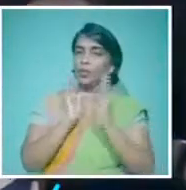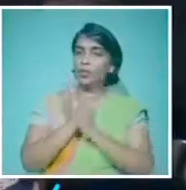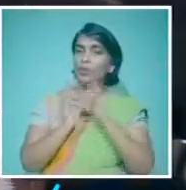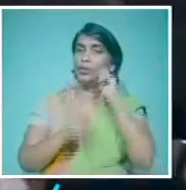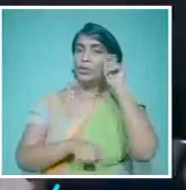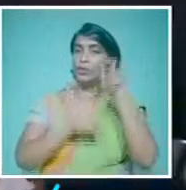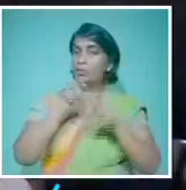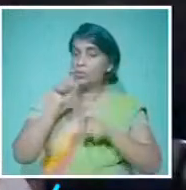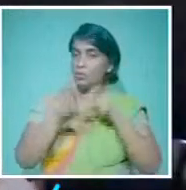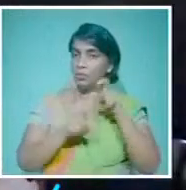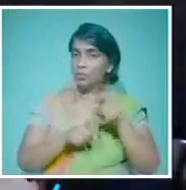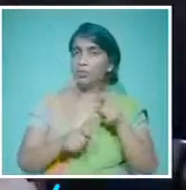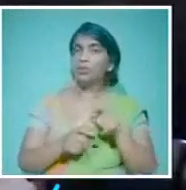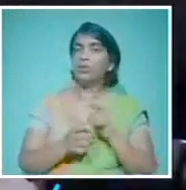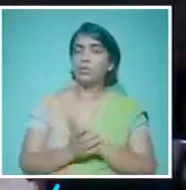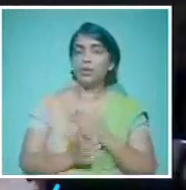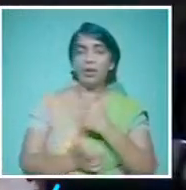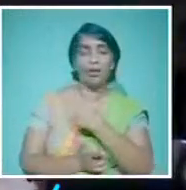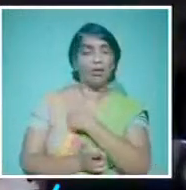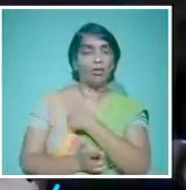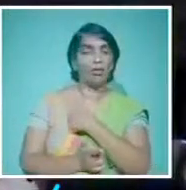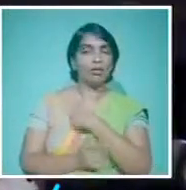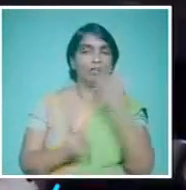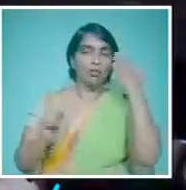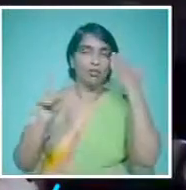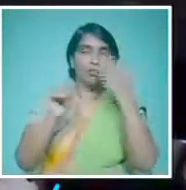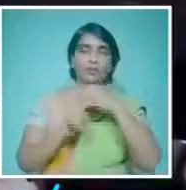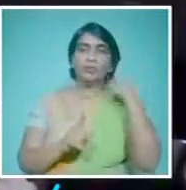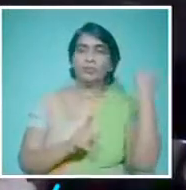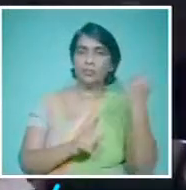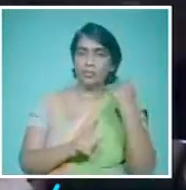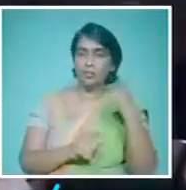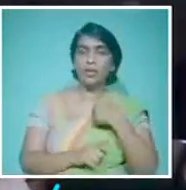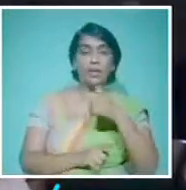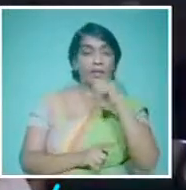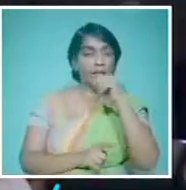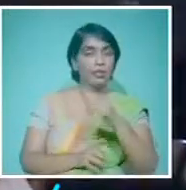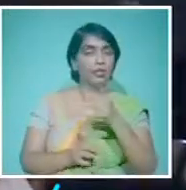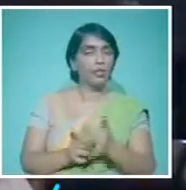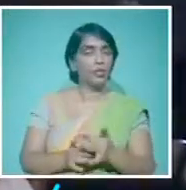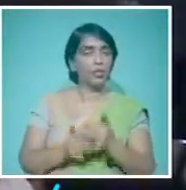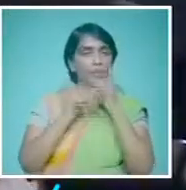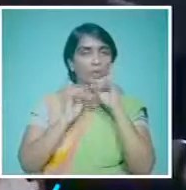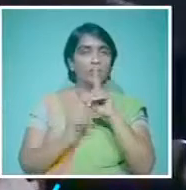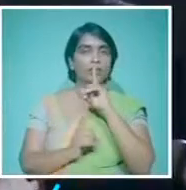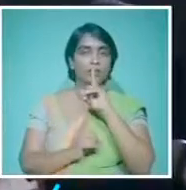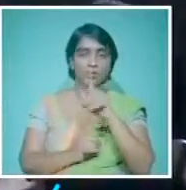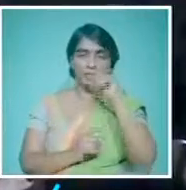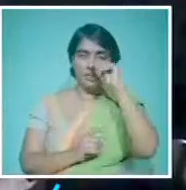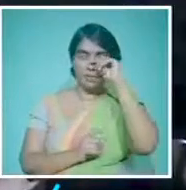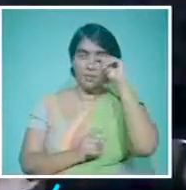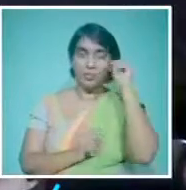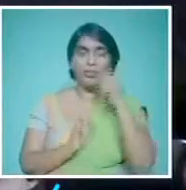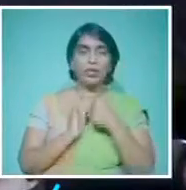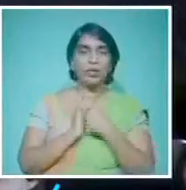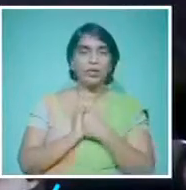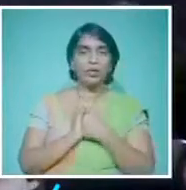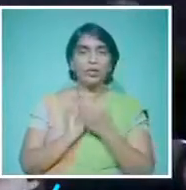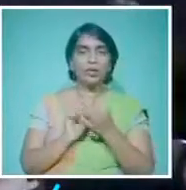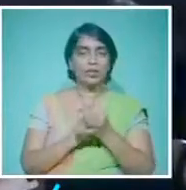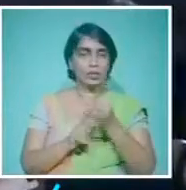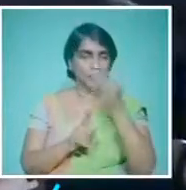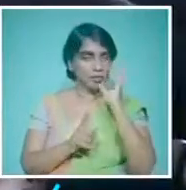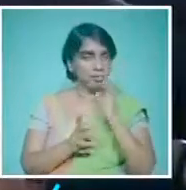ජනතාවගේ හදවතට එතුමා කතා කළා. එතුමා ඇත්ත ඇති සැටියෙන් කතා කළා. ගරු